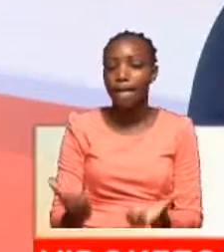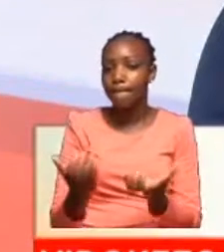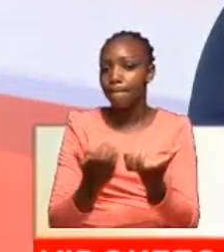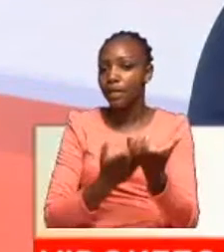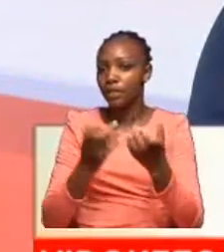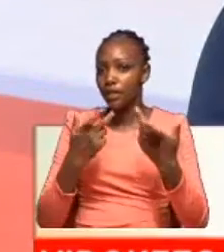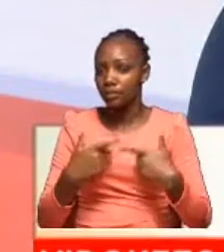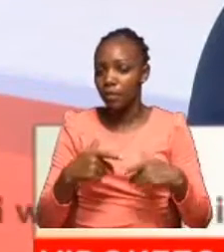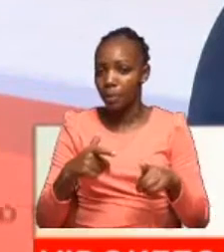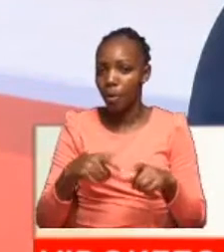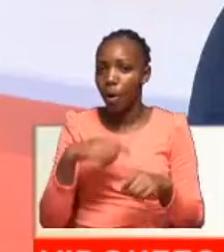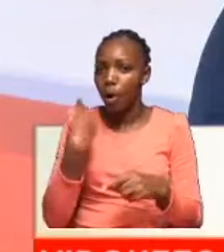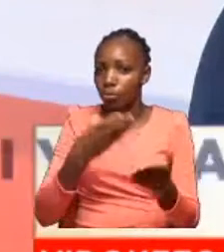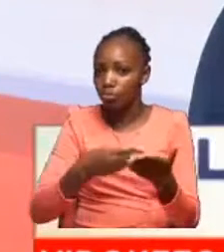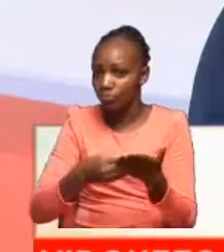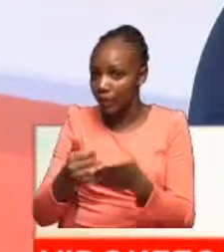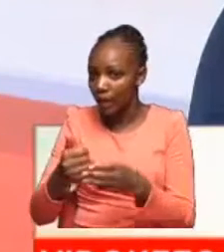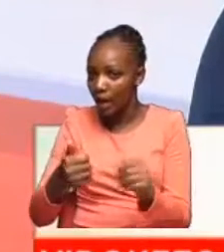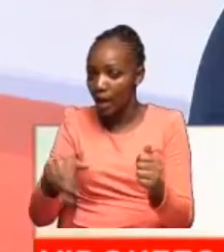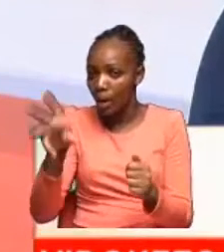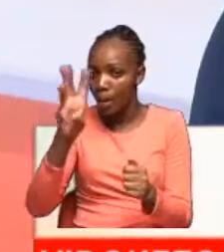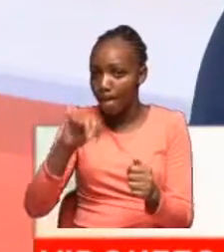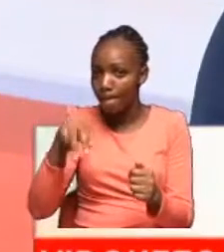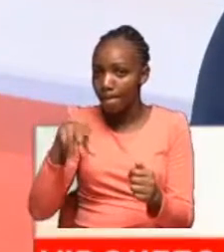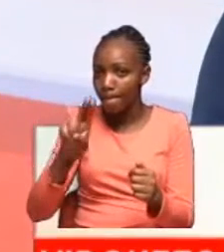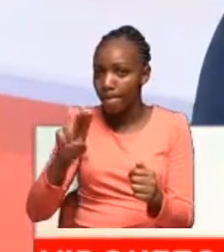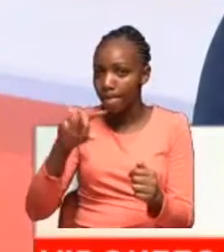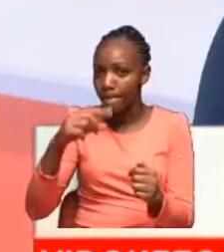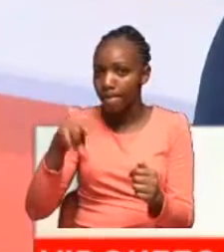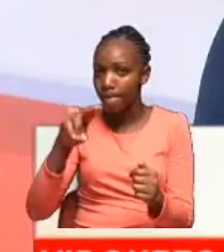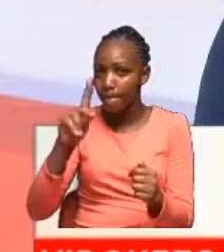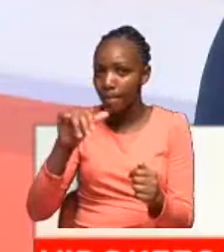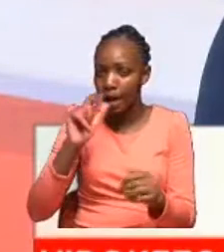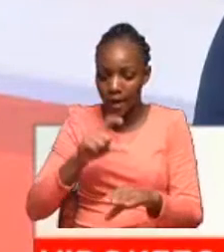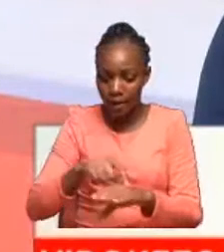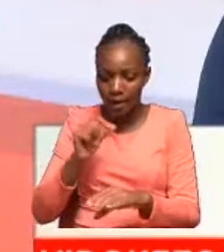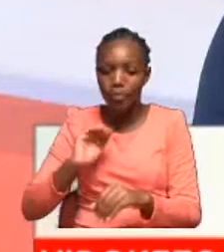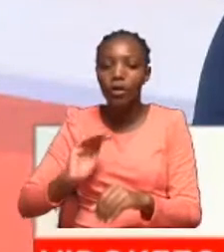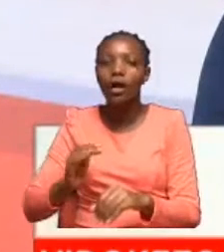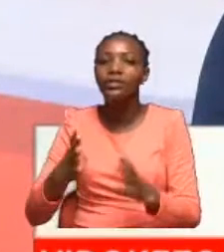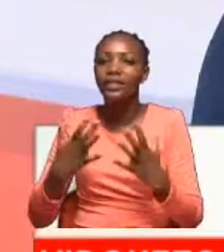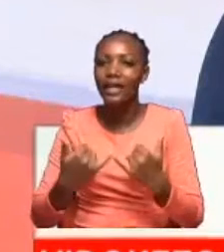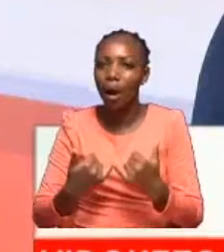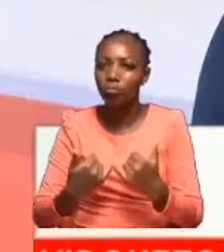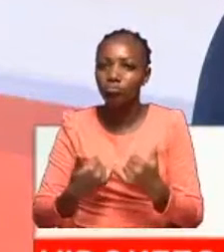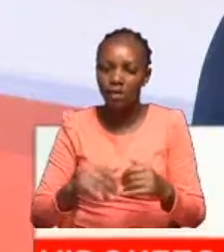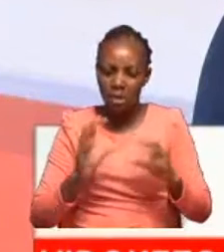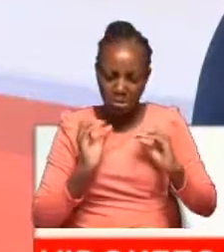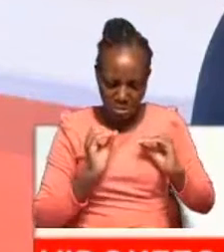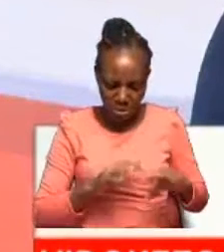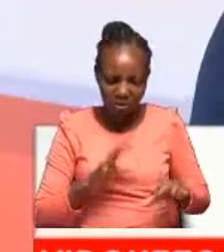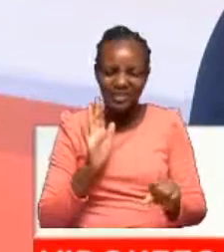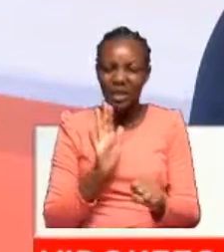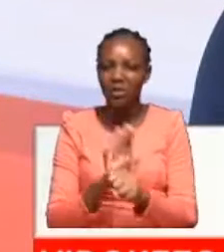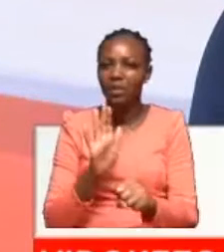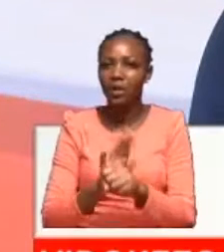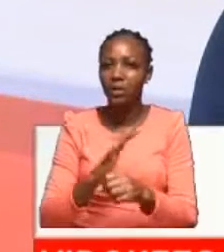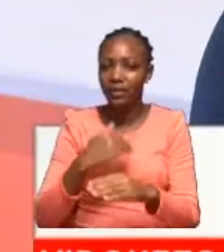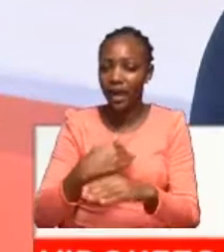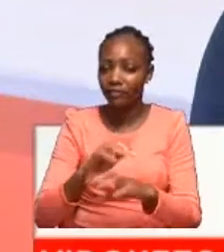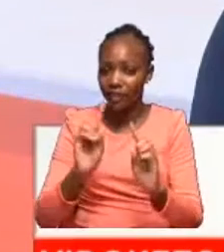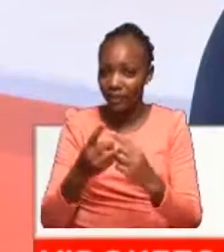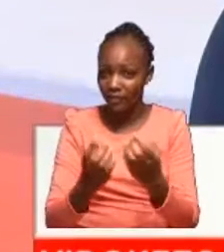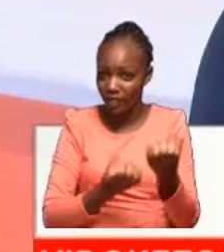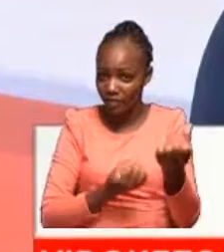Wafanyabiashara wa Muguka Mbeere Kusini kaunti ya Embu wanakadiria hasara ya mamilioni ya pesa baada ya magari kadhaa